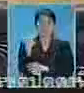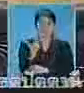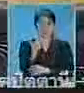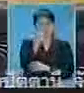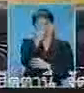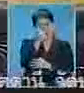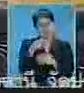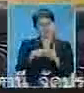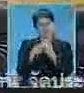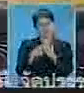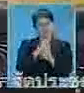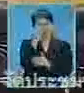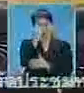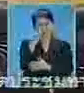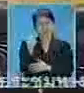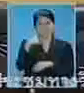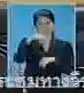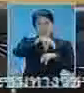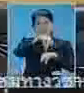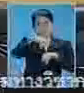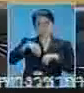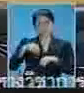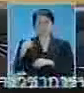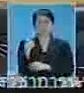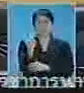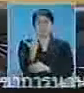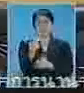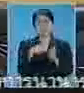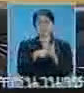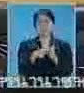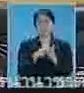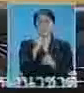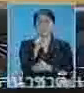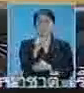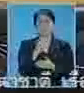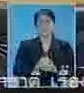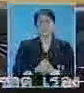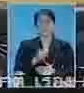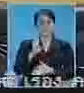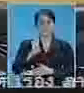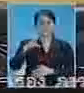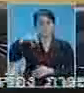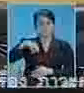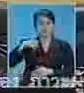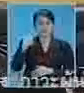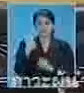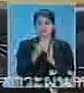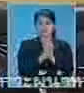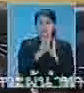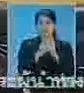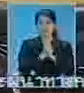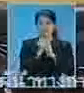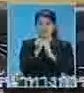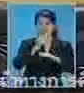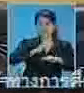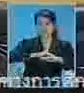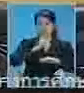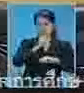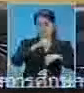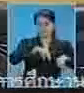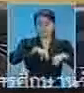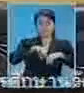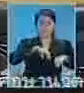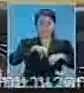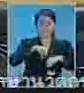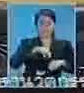งเป็น3บริษัทนี้และ3บริษัทนี้เป็นใครก็คือบริษัทที่มีความเชี่ยวชาญมีประสบการณ์ในการจัดสรร